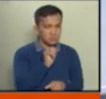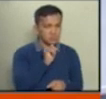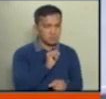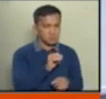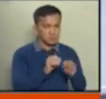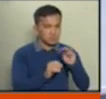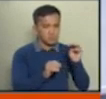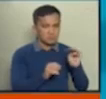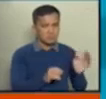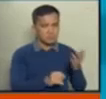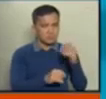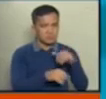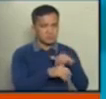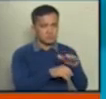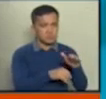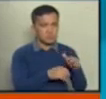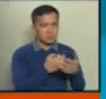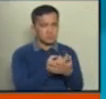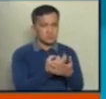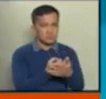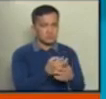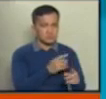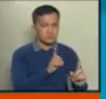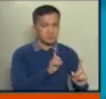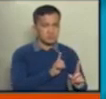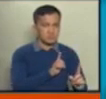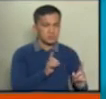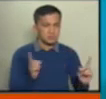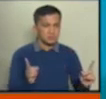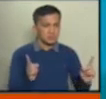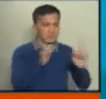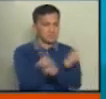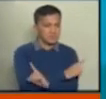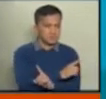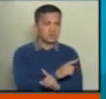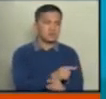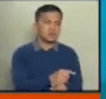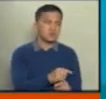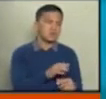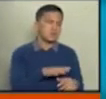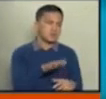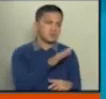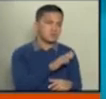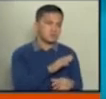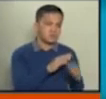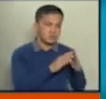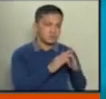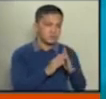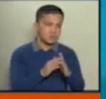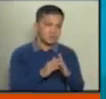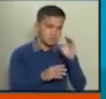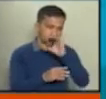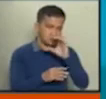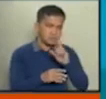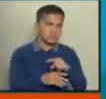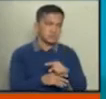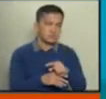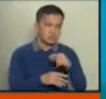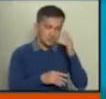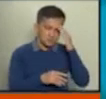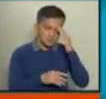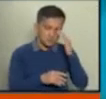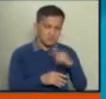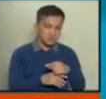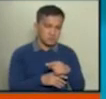po ng umaga, pinadala nila lang pera kaya nagkasalisi po kami, hindi kami nagkita. Sige. Buong baryo po ng Ilocos, hinanap ko po siya. Kilalang kilala po